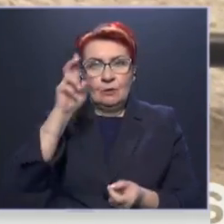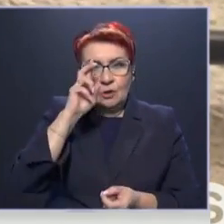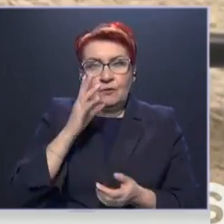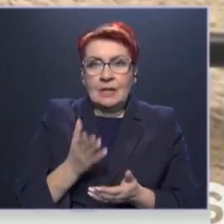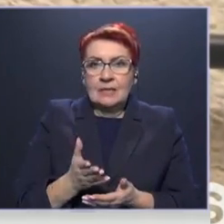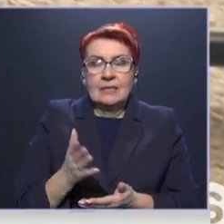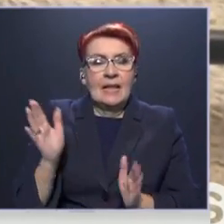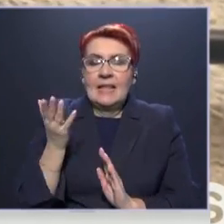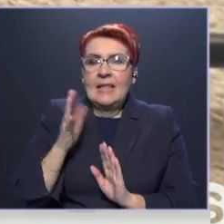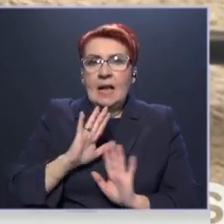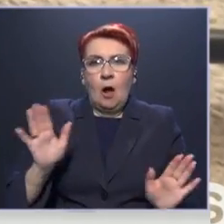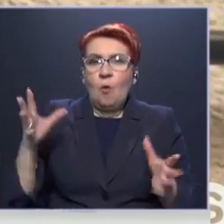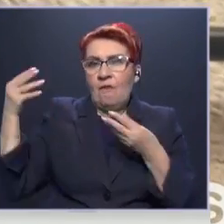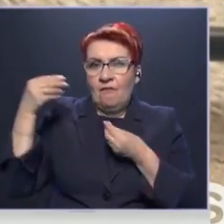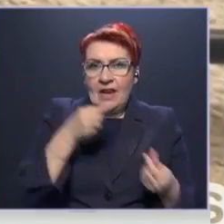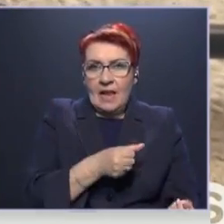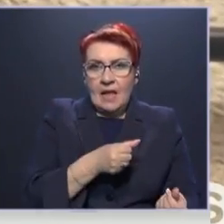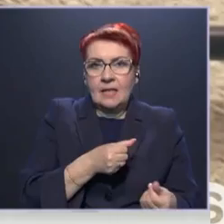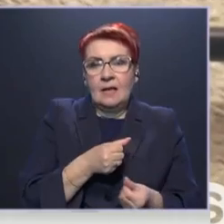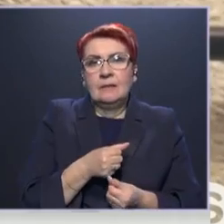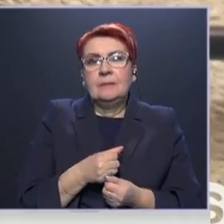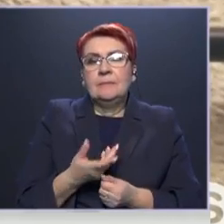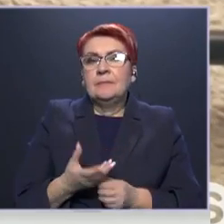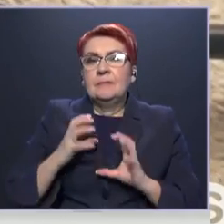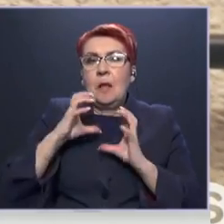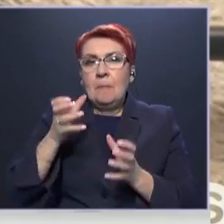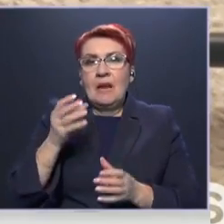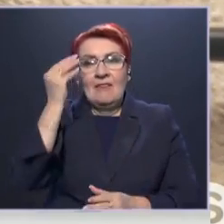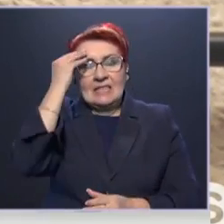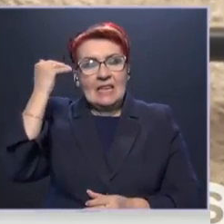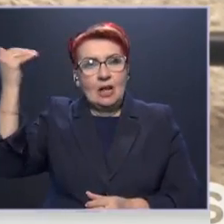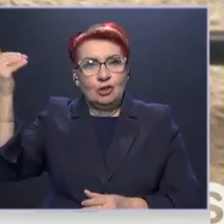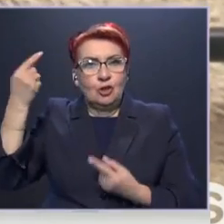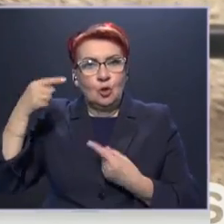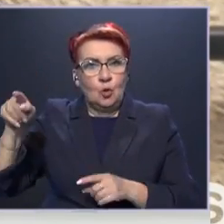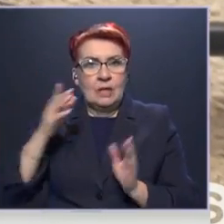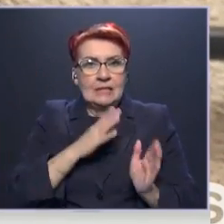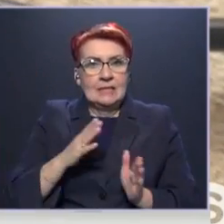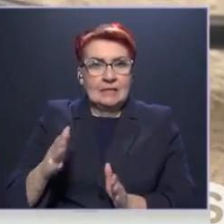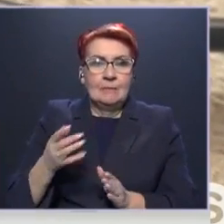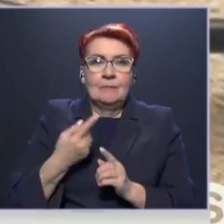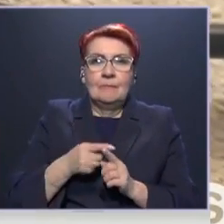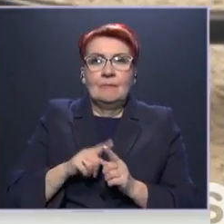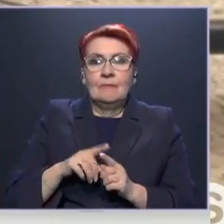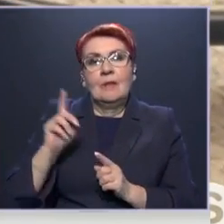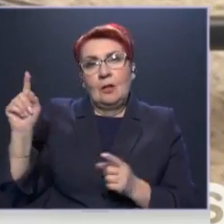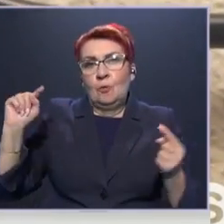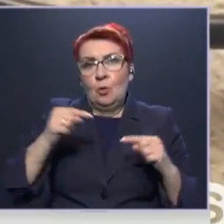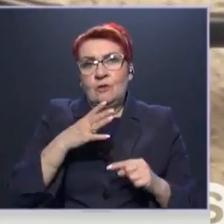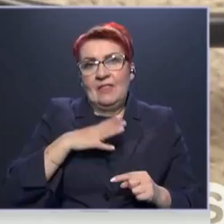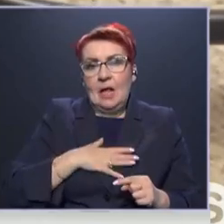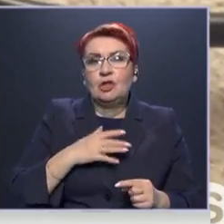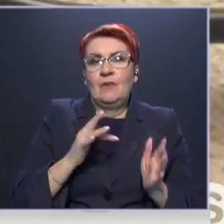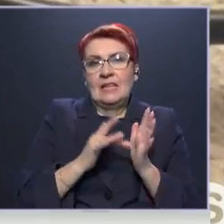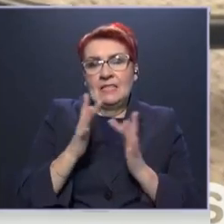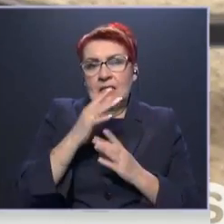подвергаясь влиянию со стороны тех мировоззренческих систем, которые отрицают наше общее христианское наследие. Я думаю,